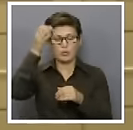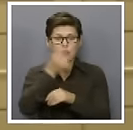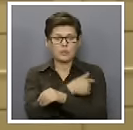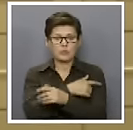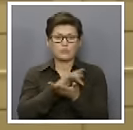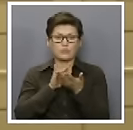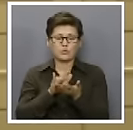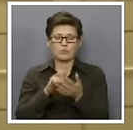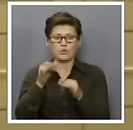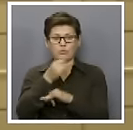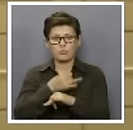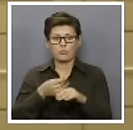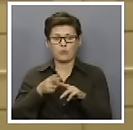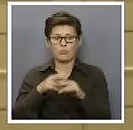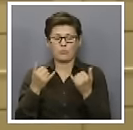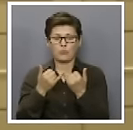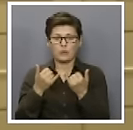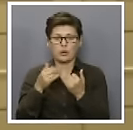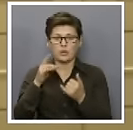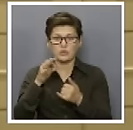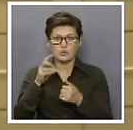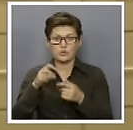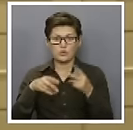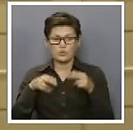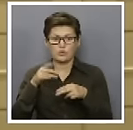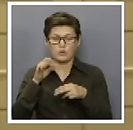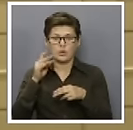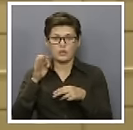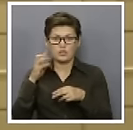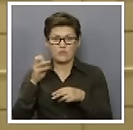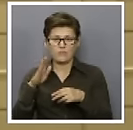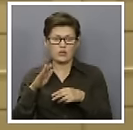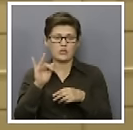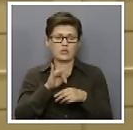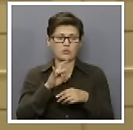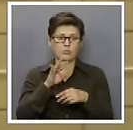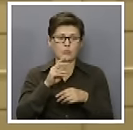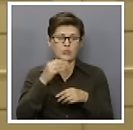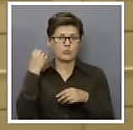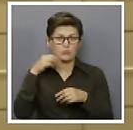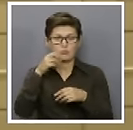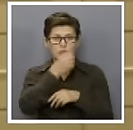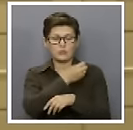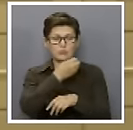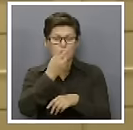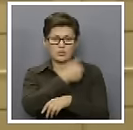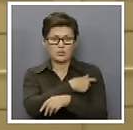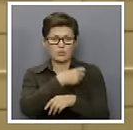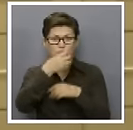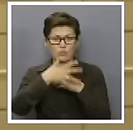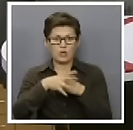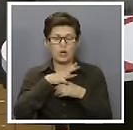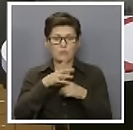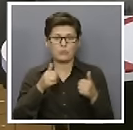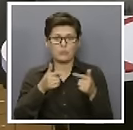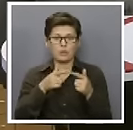медициналық туризмді сөз еттік. Студия қонақтары кардиохирург Бауыржан Рақышев және Турмеда түрік медицина орталығының Орта Азия бойынша